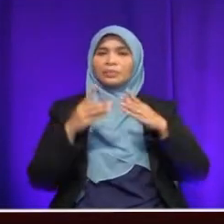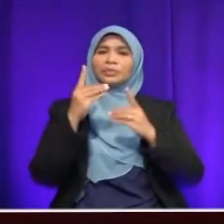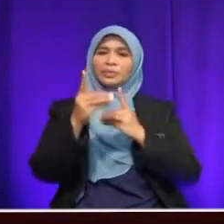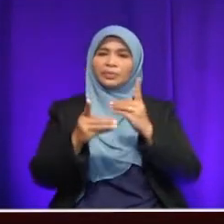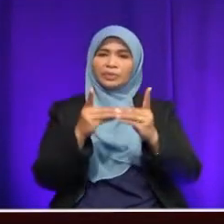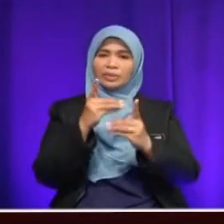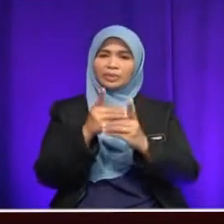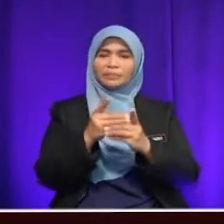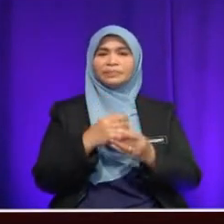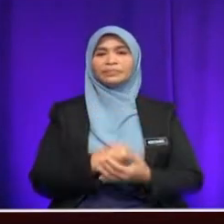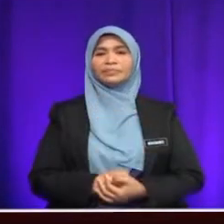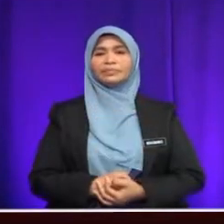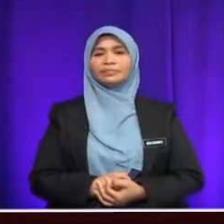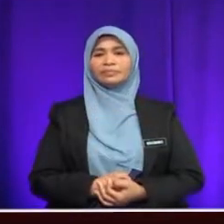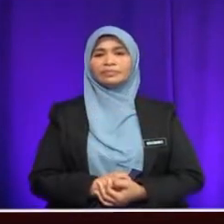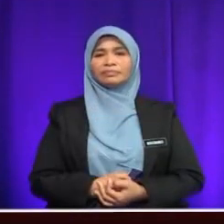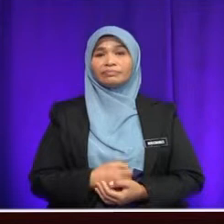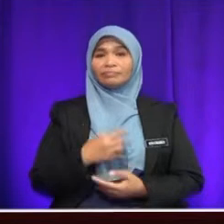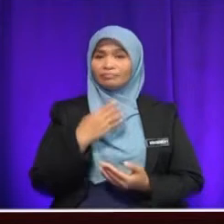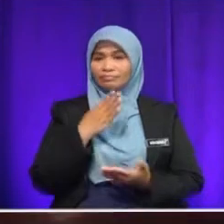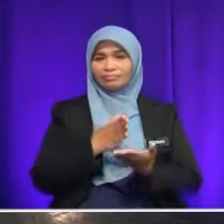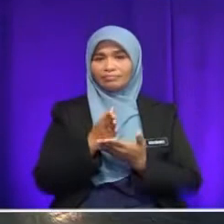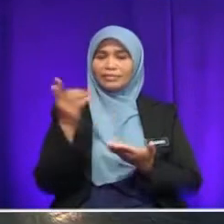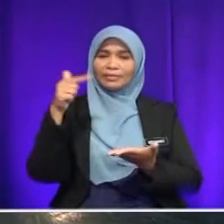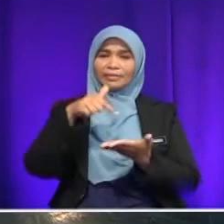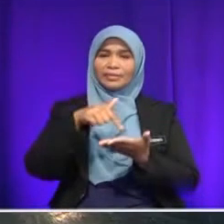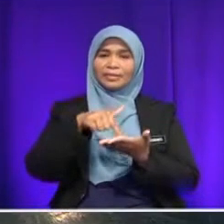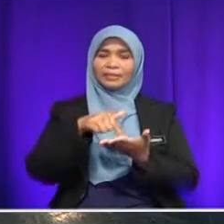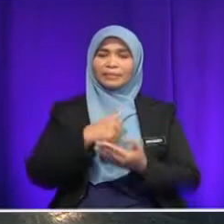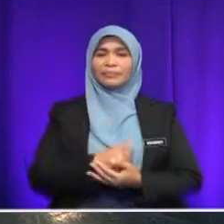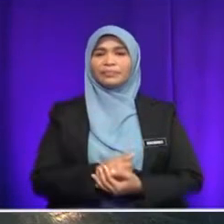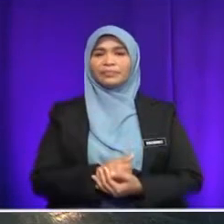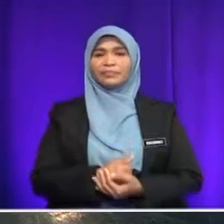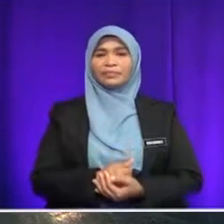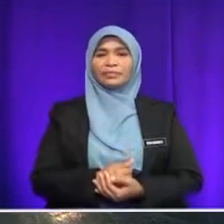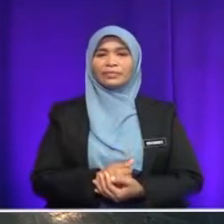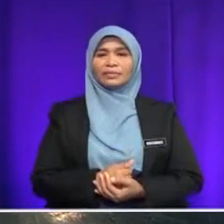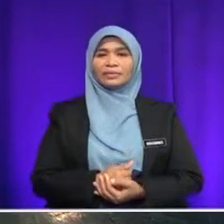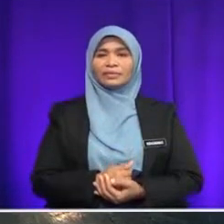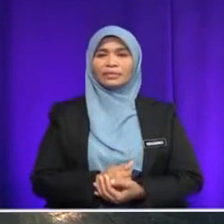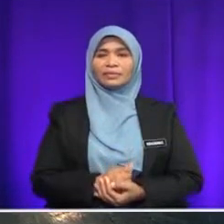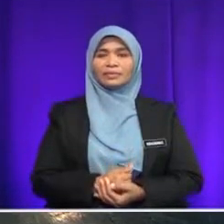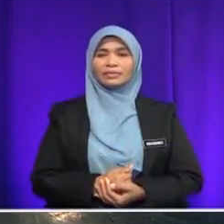Darin. Seterusnya, siapa yang ingin membantu Sazah untuk membaca? Okey, Dia, silakan.